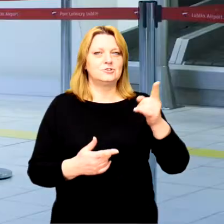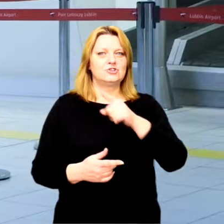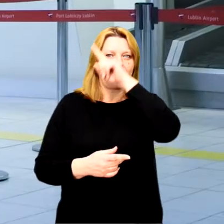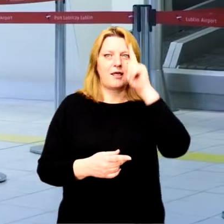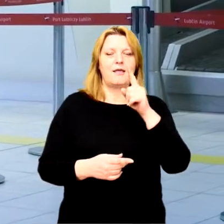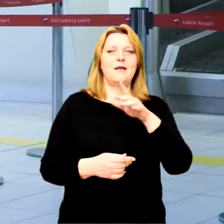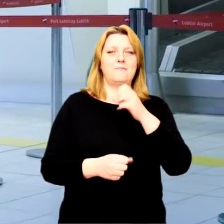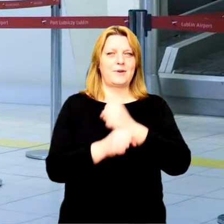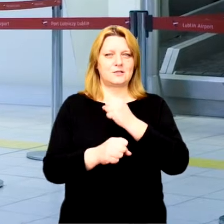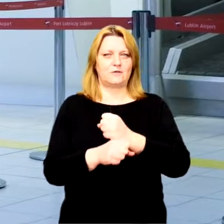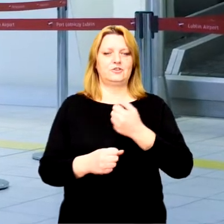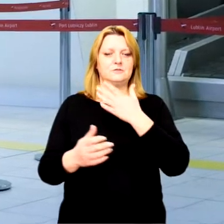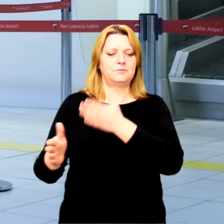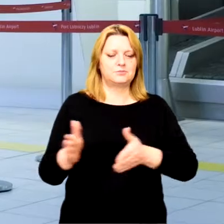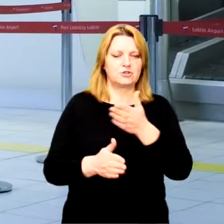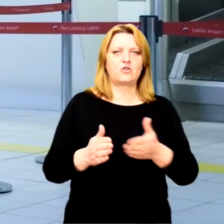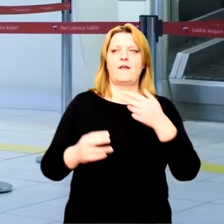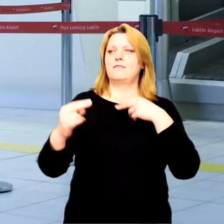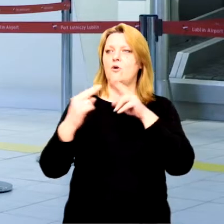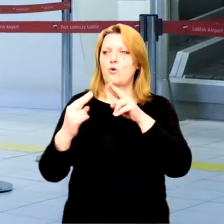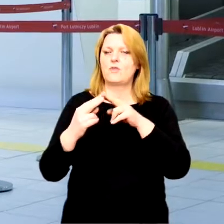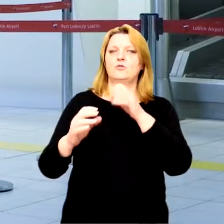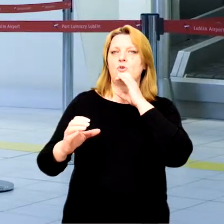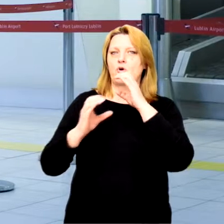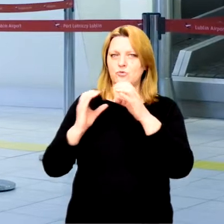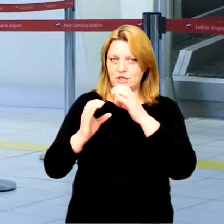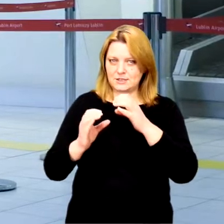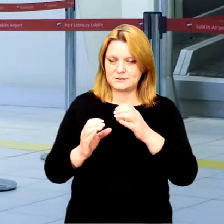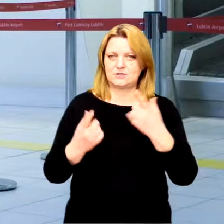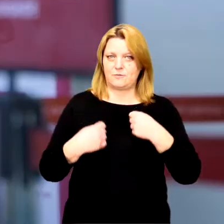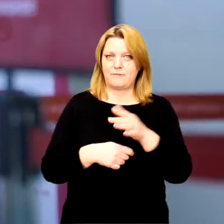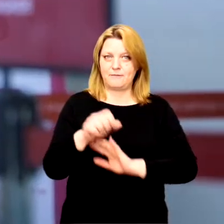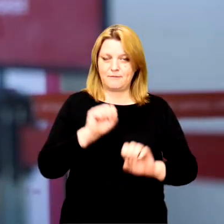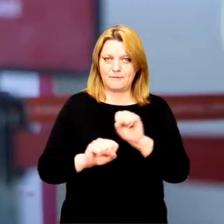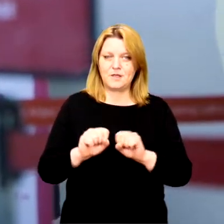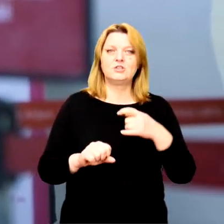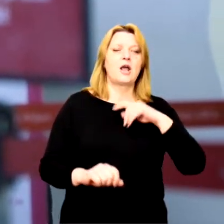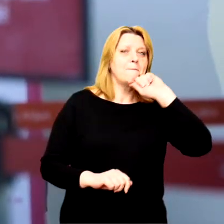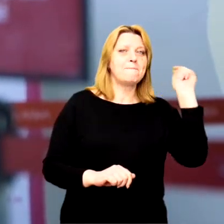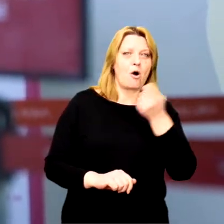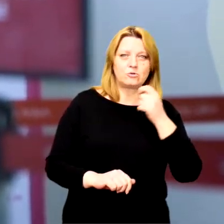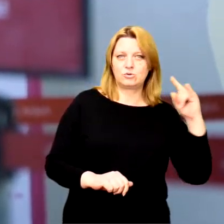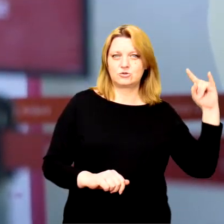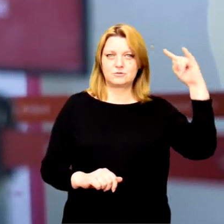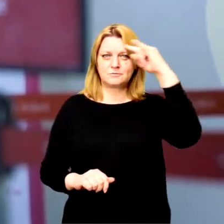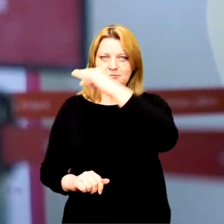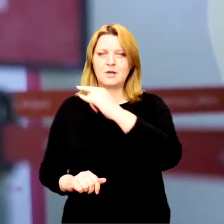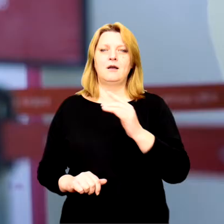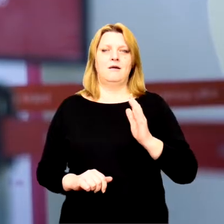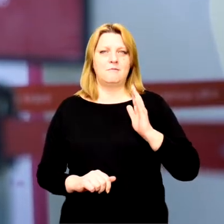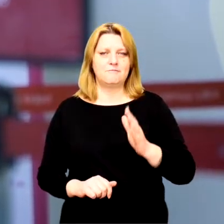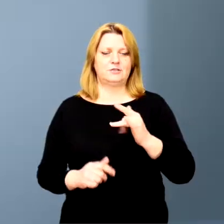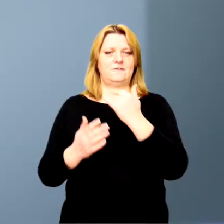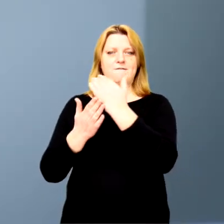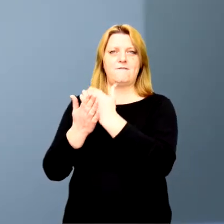że personel jest przygotowany do kontaktu i do komunikacji z nimi, że podróż lotnicza